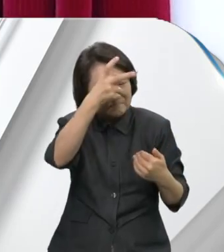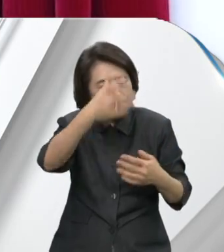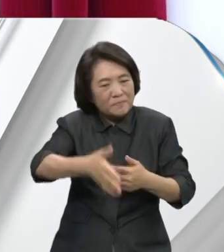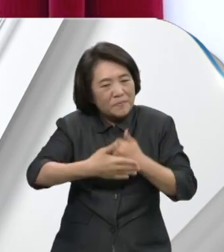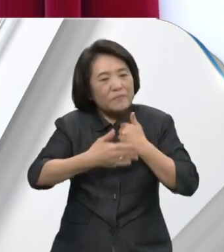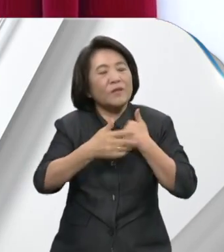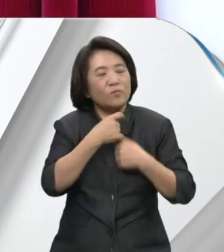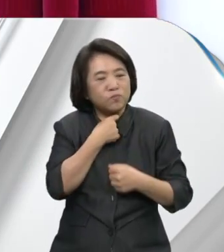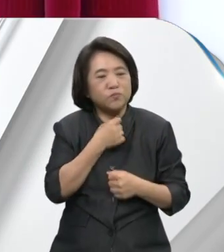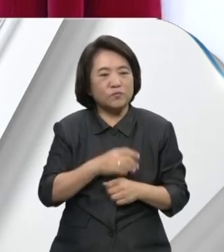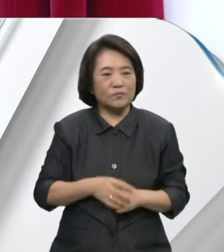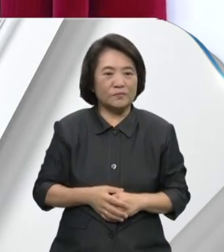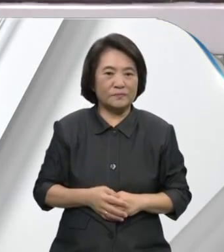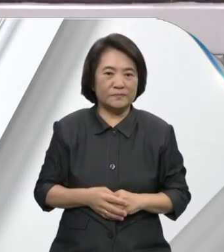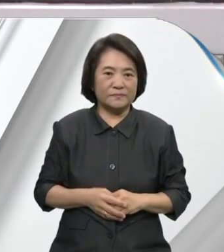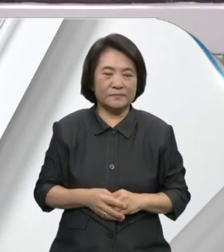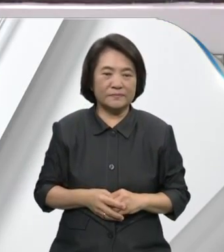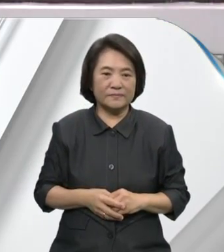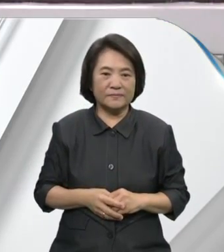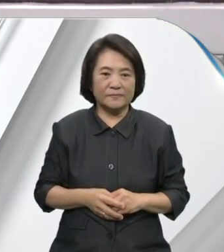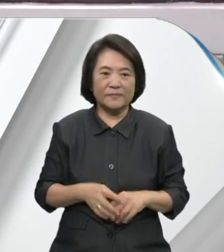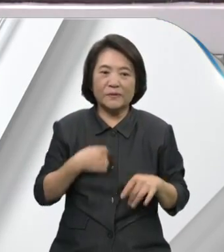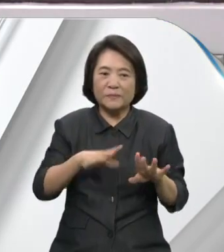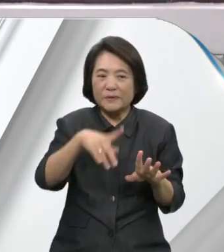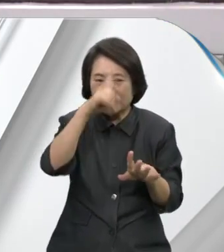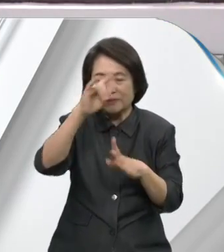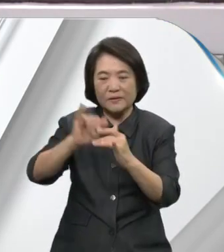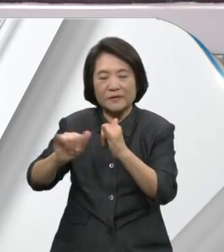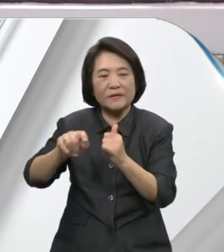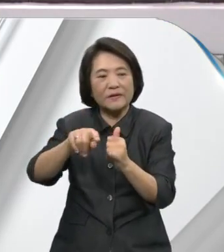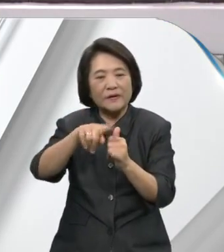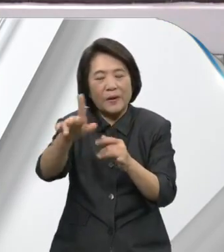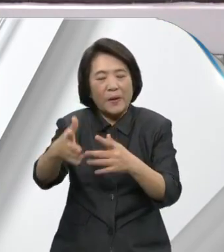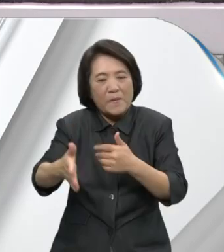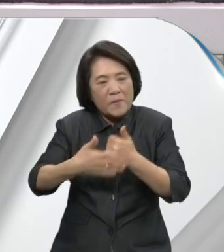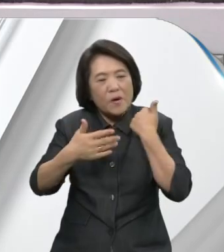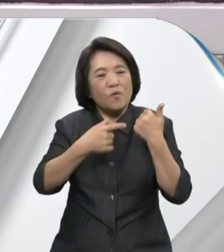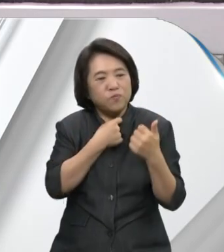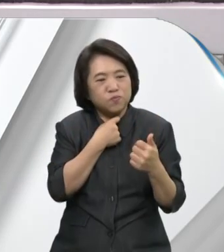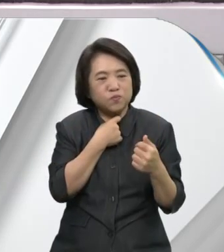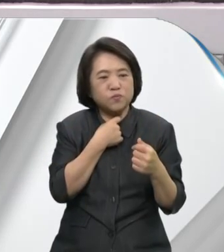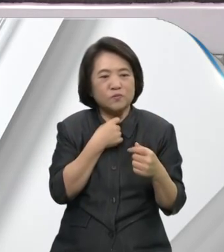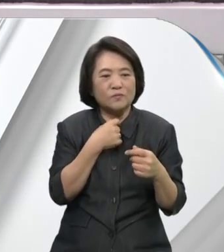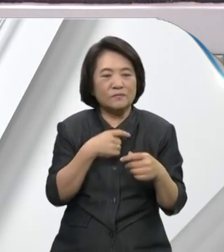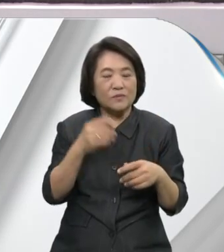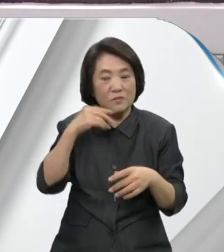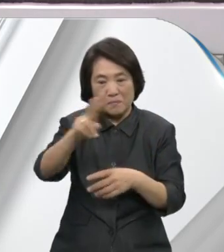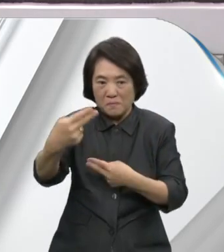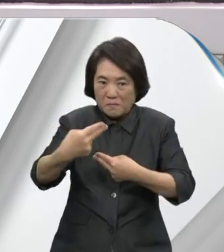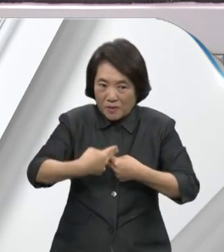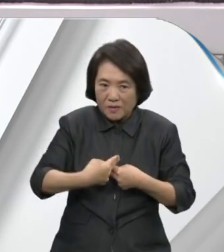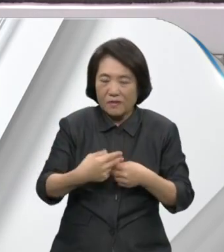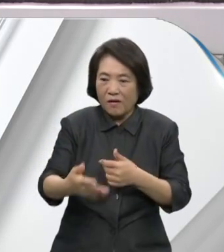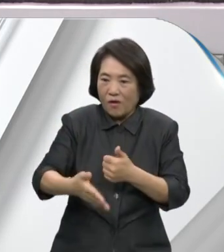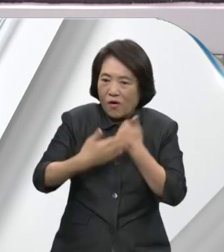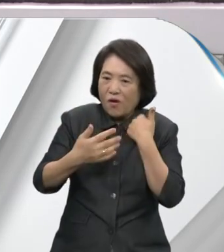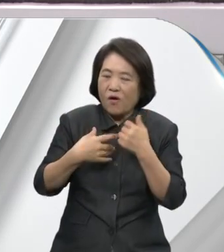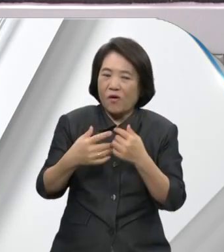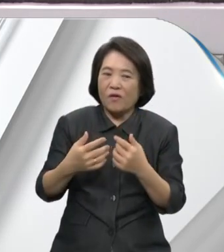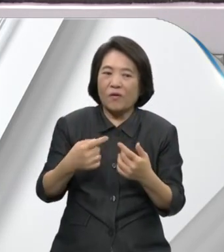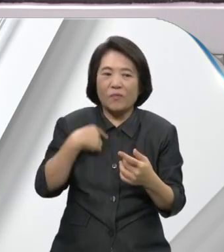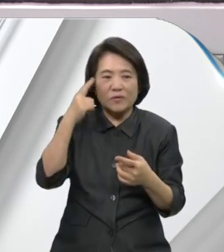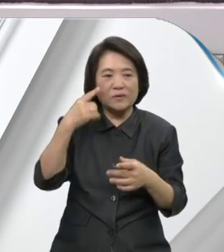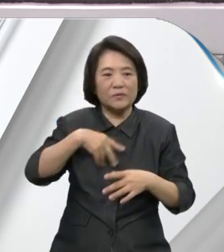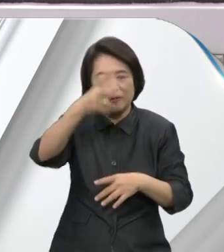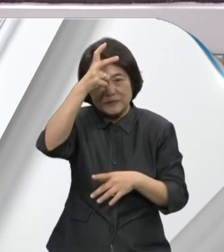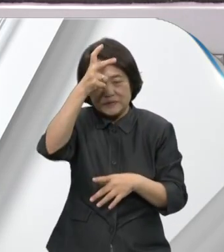持，安度做警察的演员。 我们希望民众给我们更大的鼓励、最支持，民众的信任、鼓励与支持，就是我们